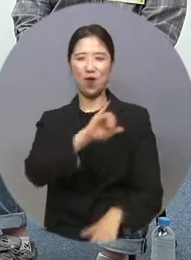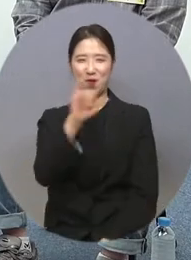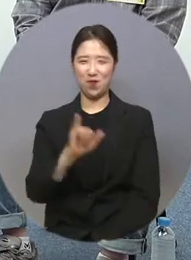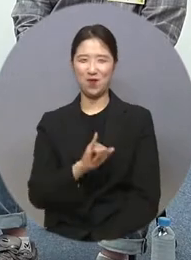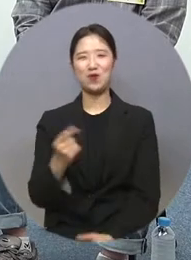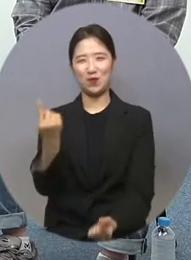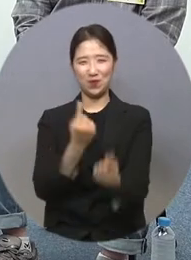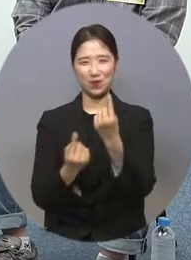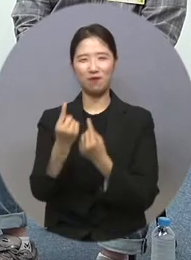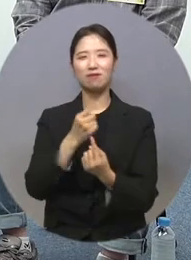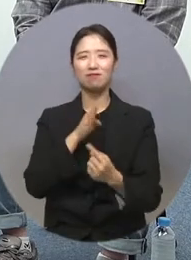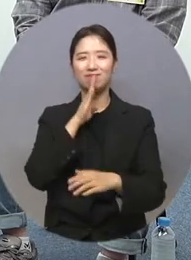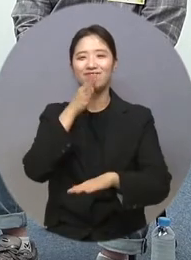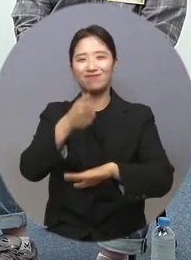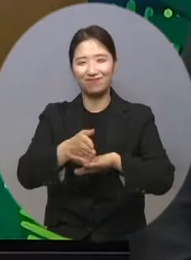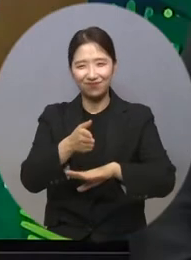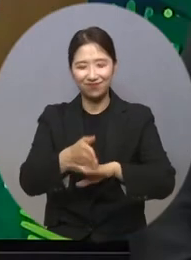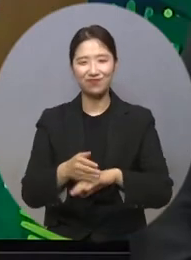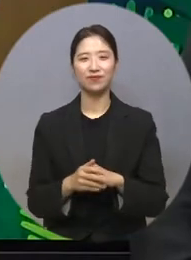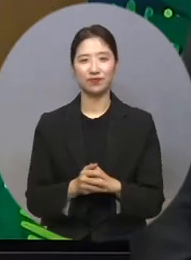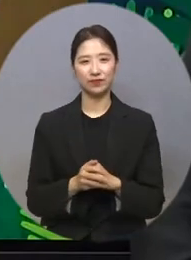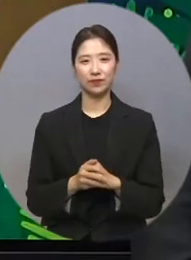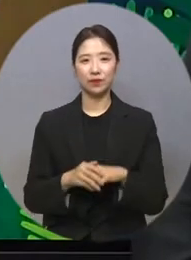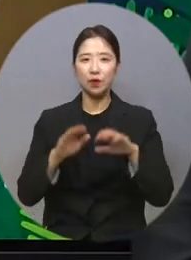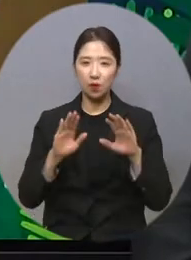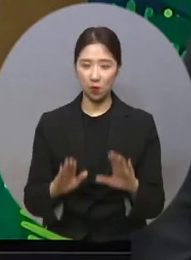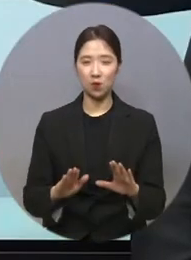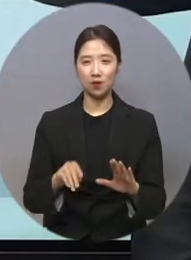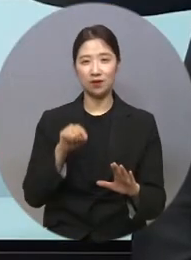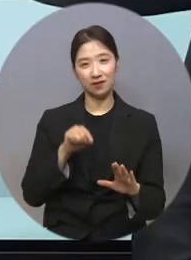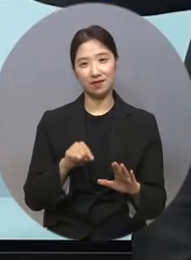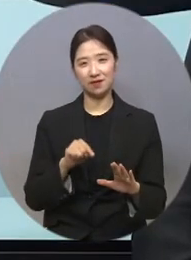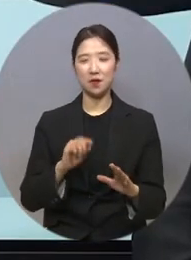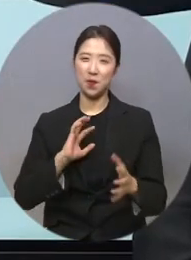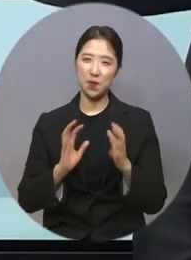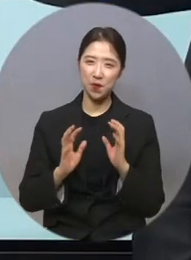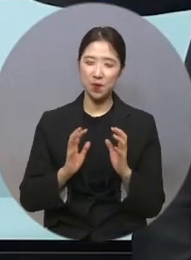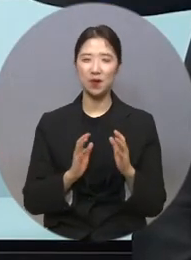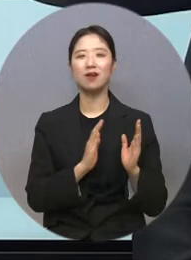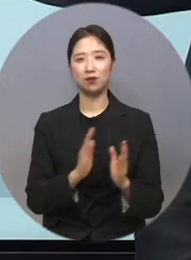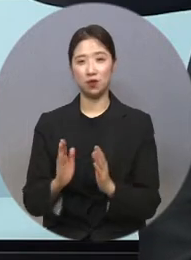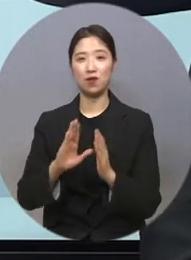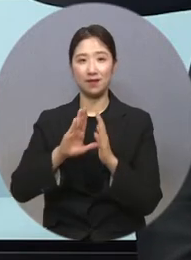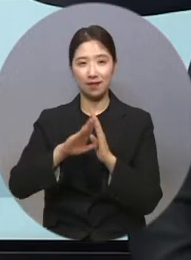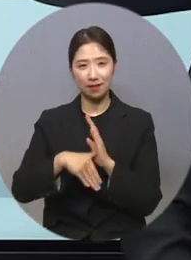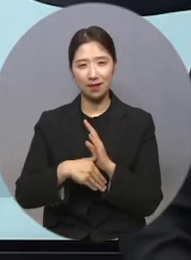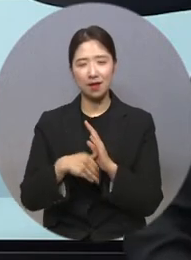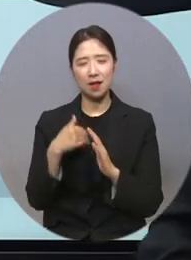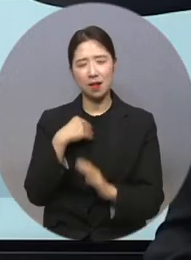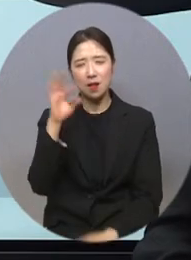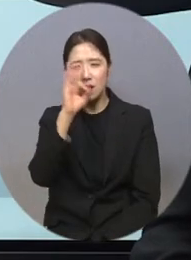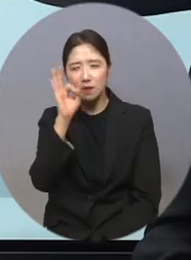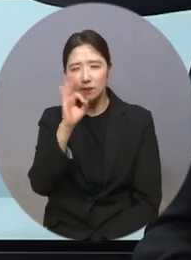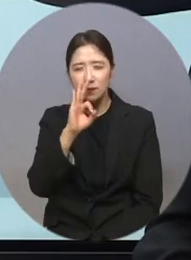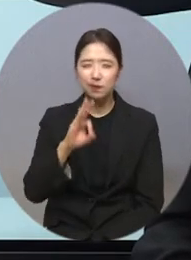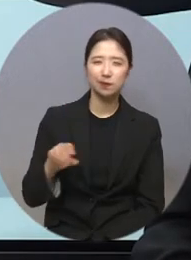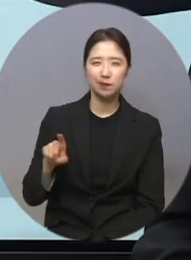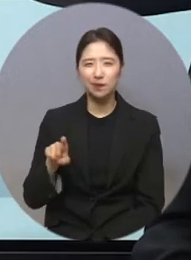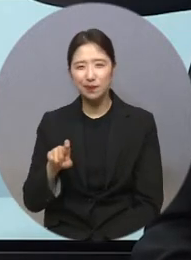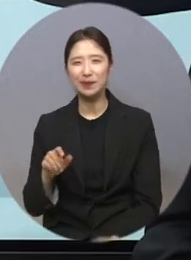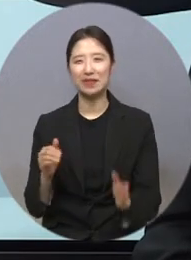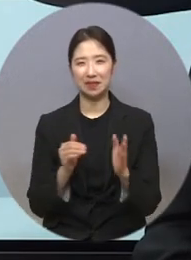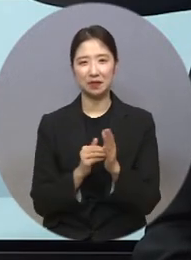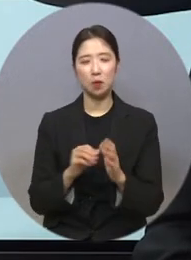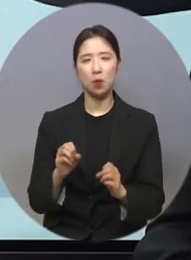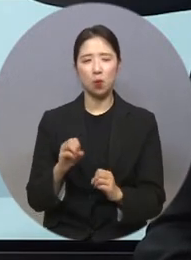시간에 같이 해주셔서 너무 감사드리고요. 사실 오늘 이 아고라를 준비하면서 제가 검색을 좀 해봤거든요. 근데